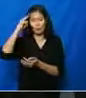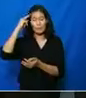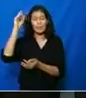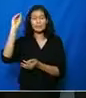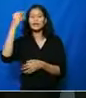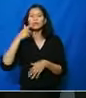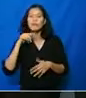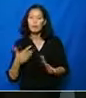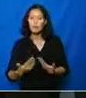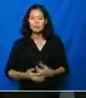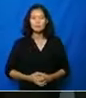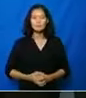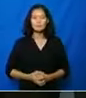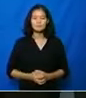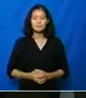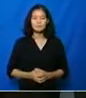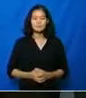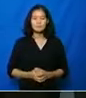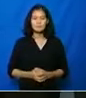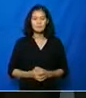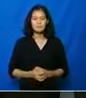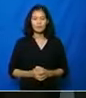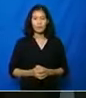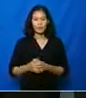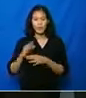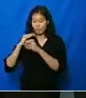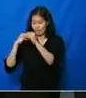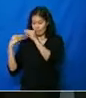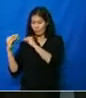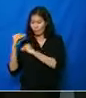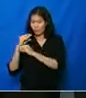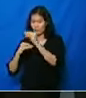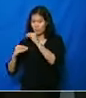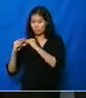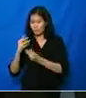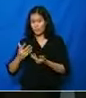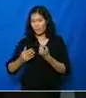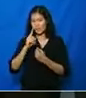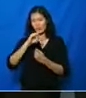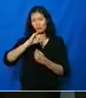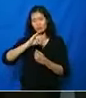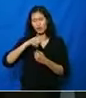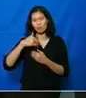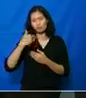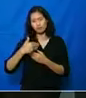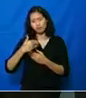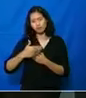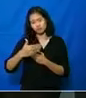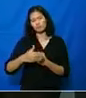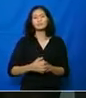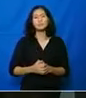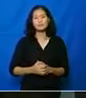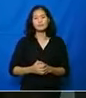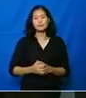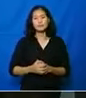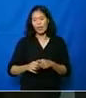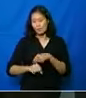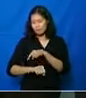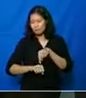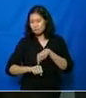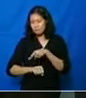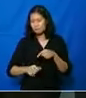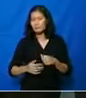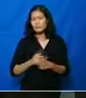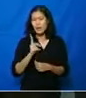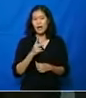Baik, terima kasih. Hasil diskusi kita sekitar 1 jam lebih, kita sekarang tidak